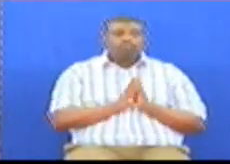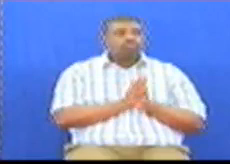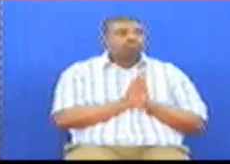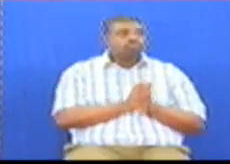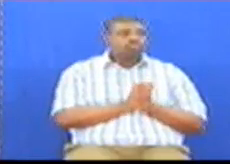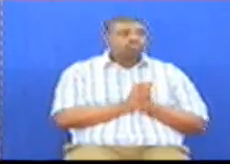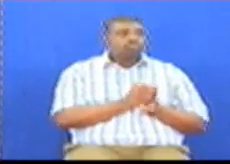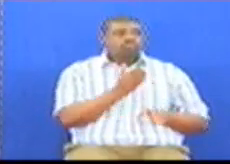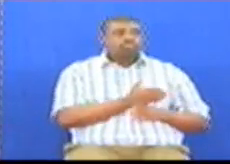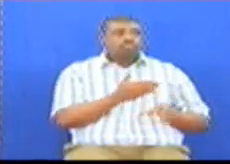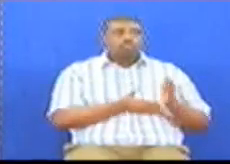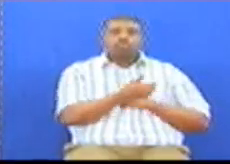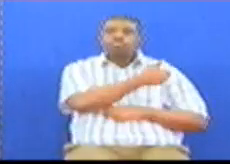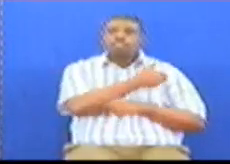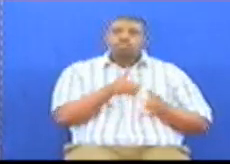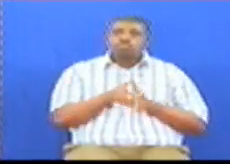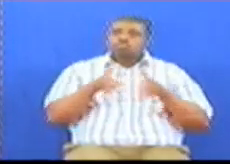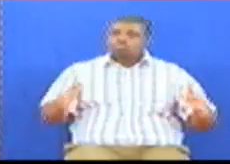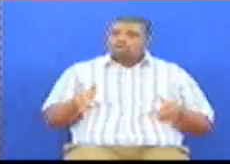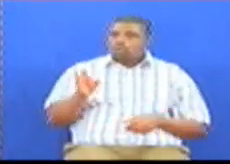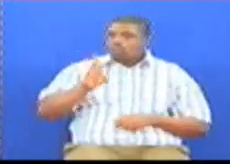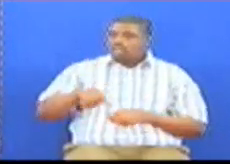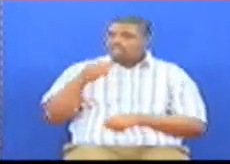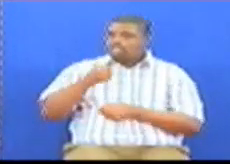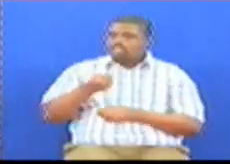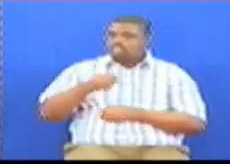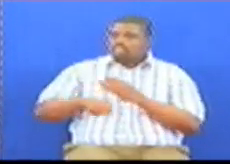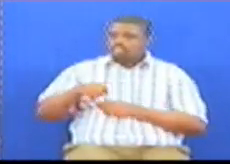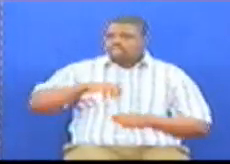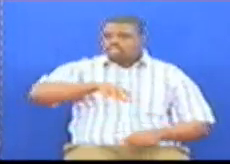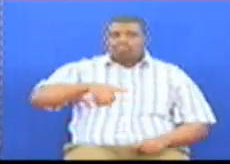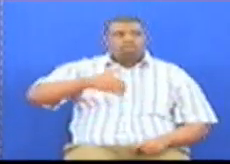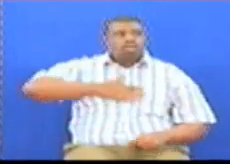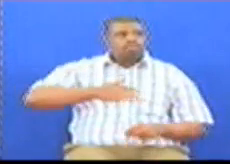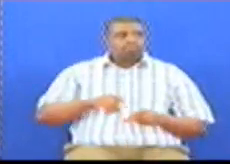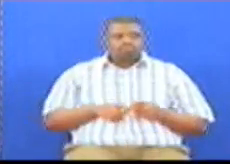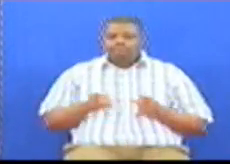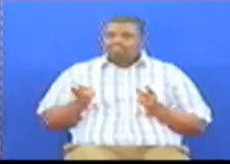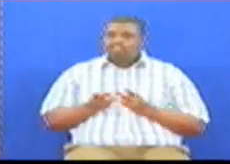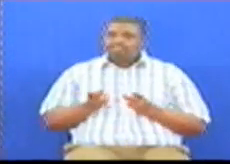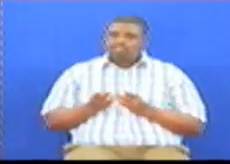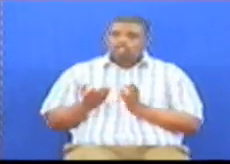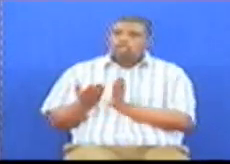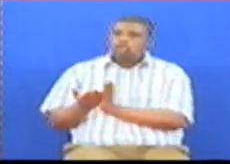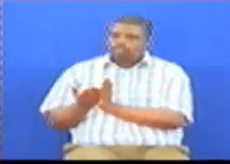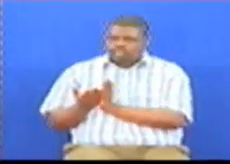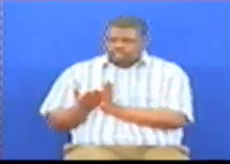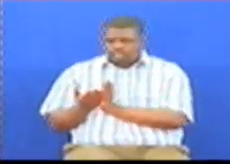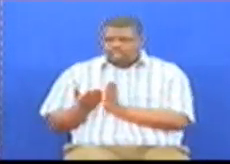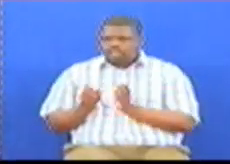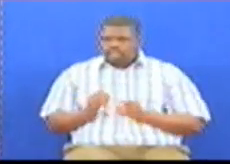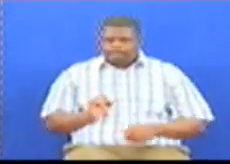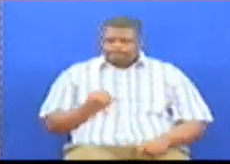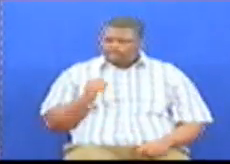tumejengewa hospitali kubwa ya wilaya inafanya kazi ndani ya jimbo langu. Lakini niombe tu yako